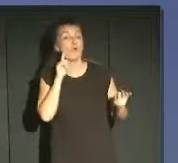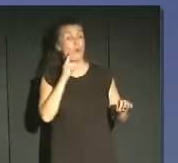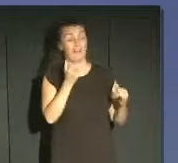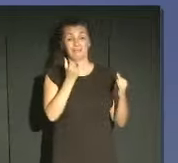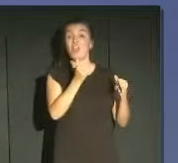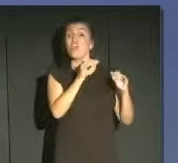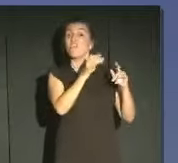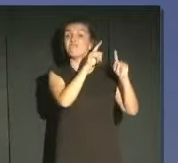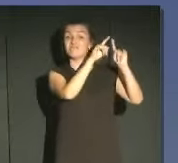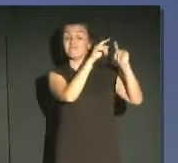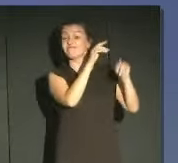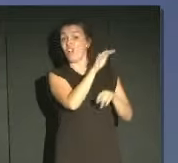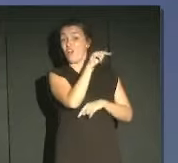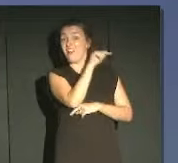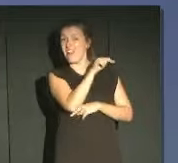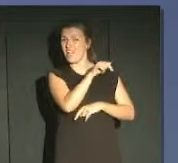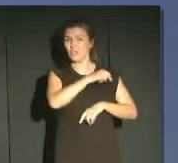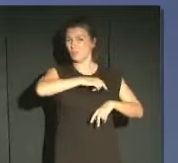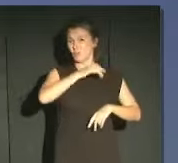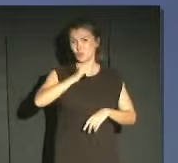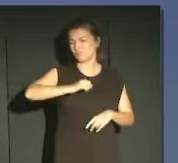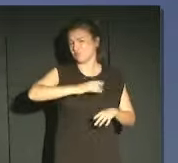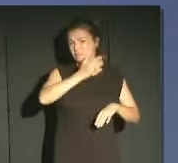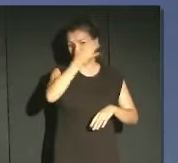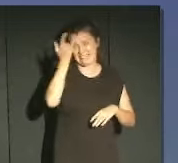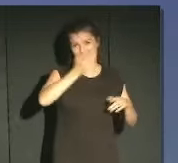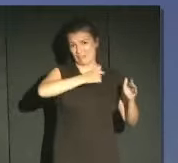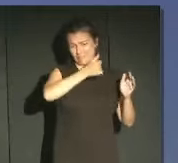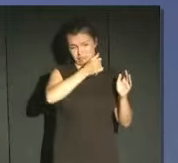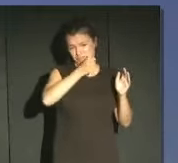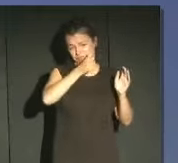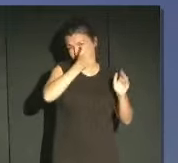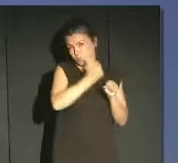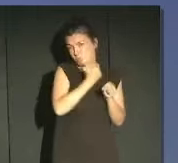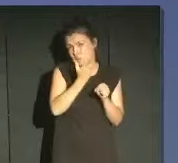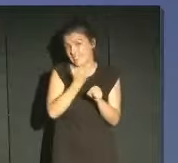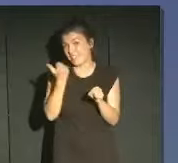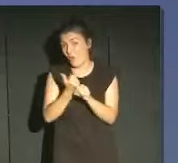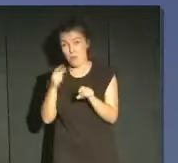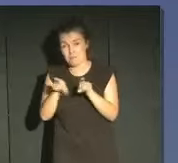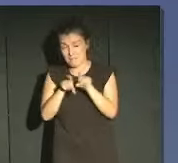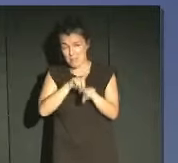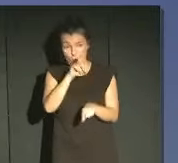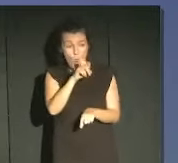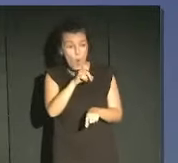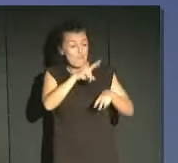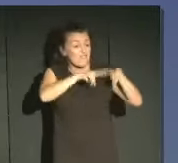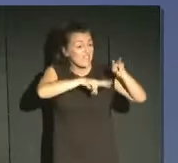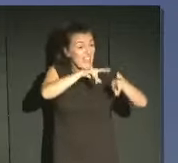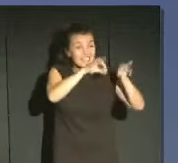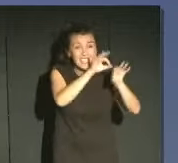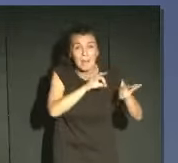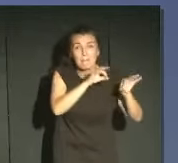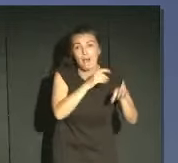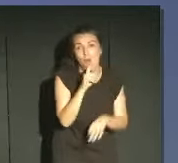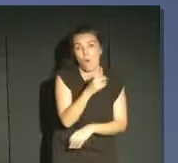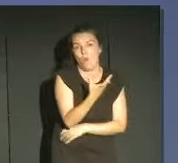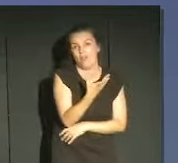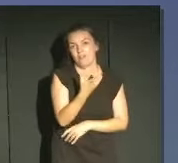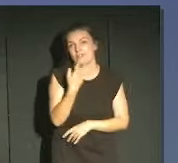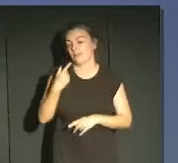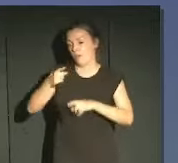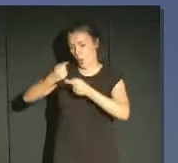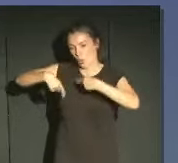tous les étés avec des villages sur lequels il n'y a plus ce droit à l'au et cette eau n'arrive plus et donc nous devions apprendre avec cette commission